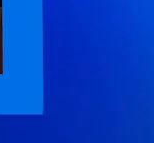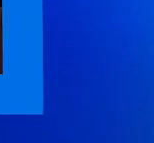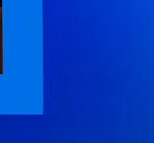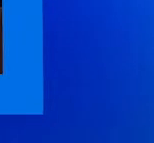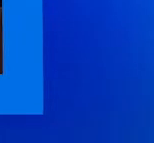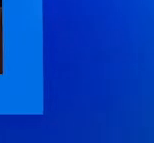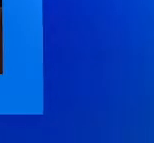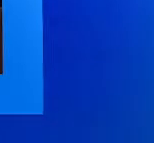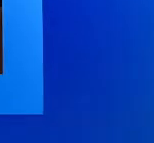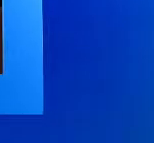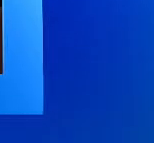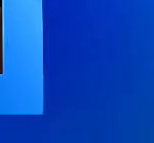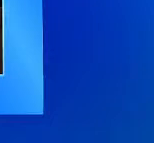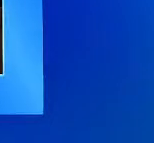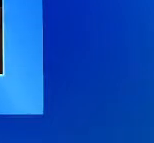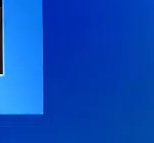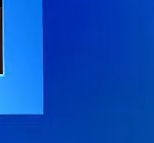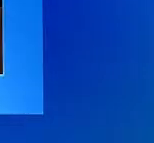bien